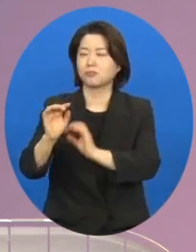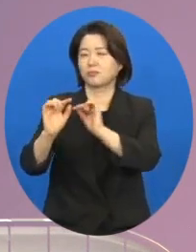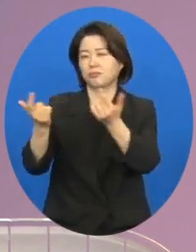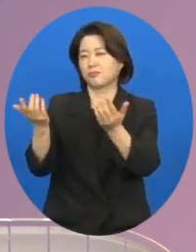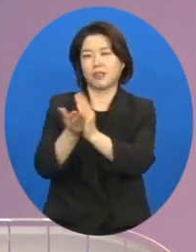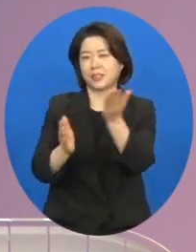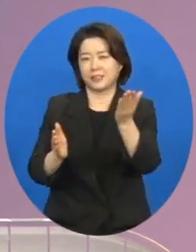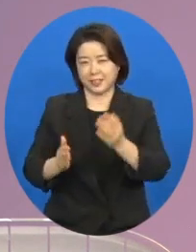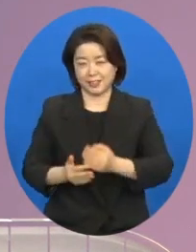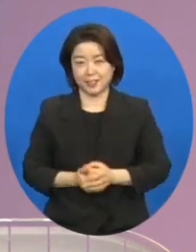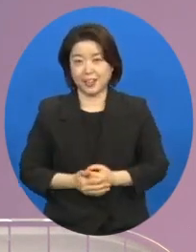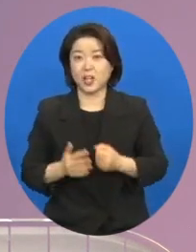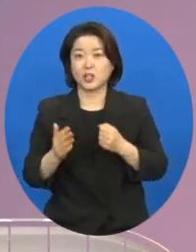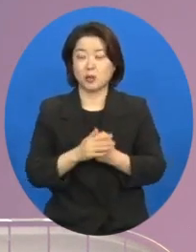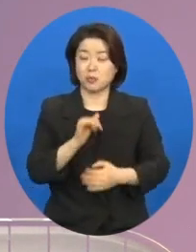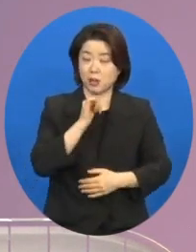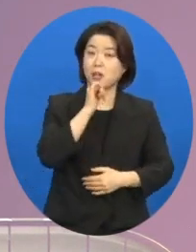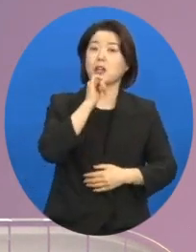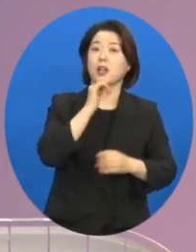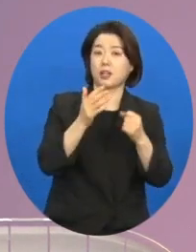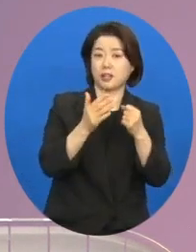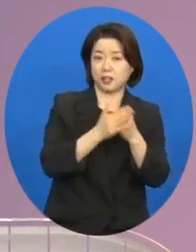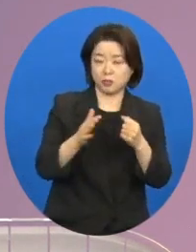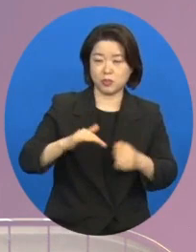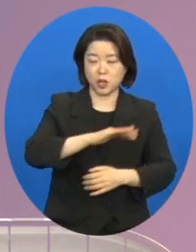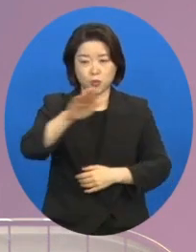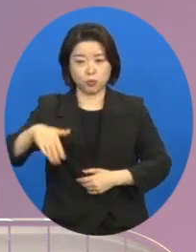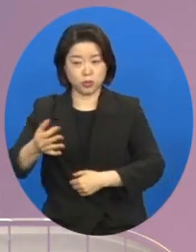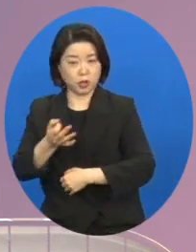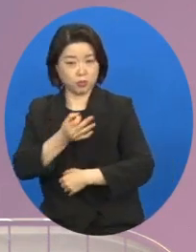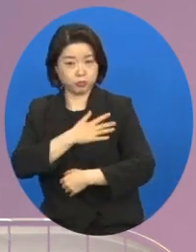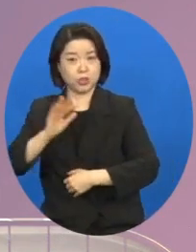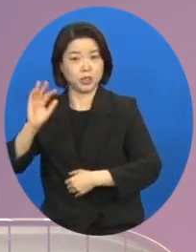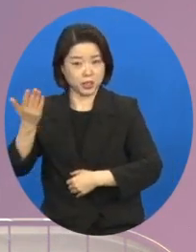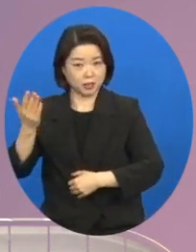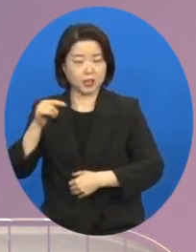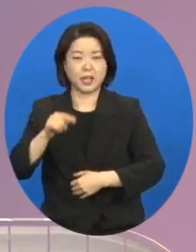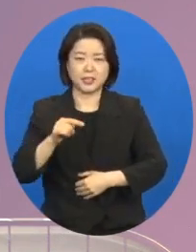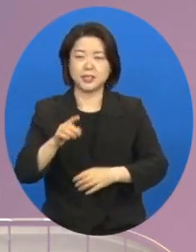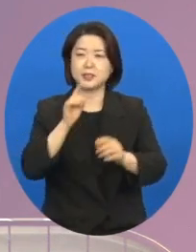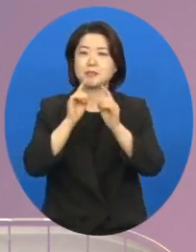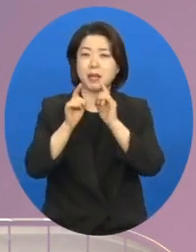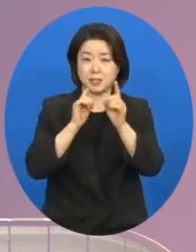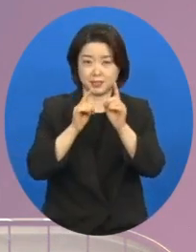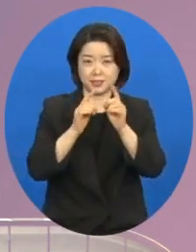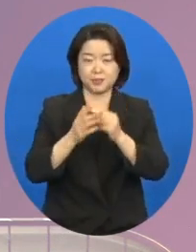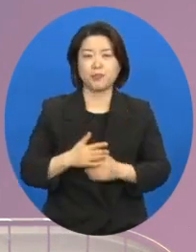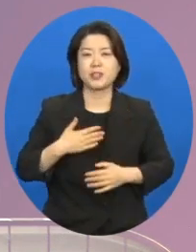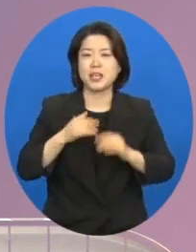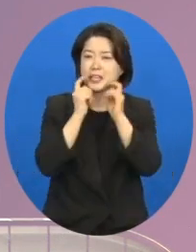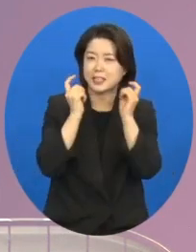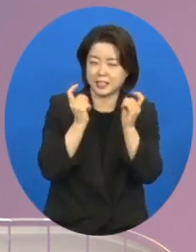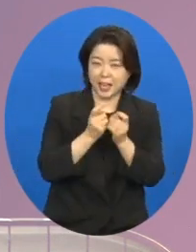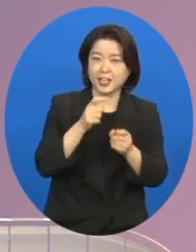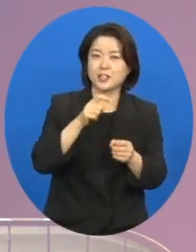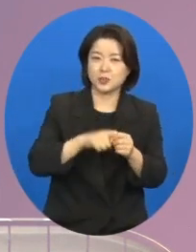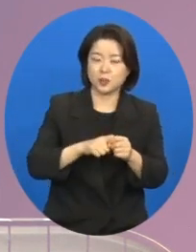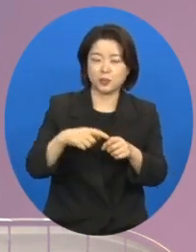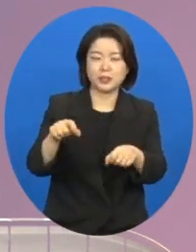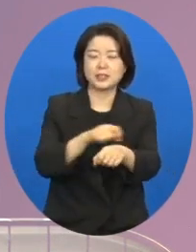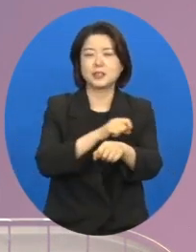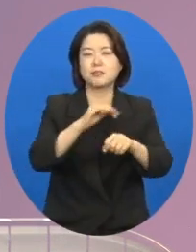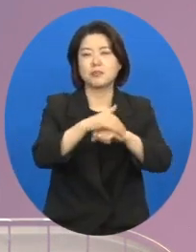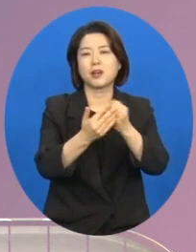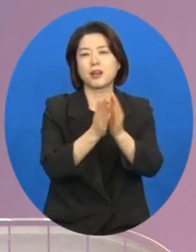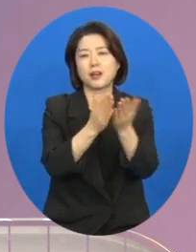그분이 가난하게 되심으로 우리가 부유하게 되었구나. 오늘 이 이야기는 저희 개인적으로는 참 특별한